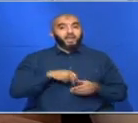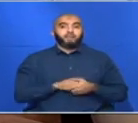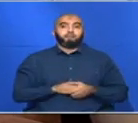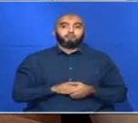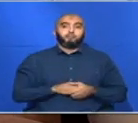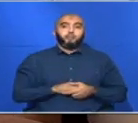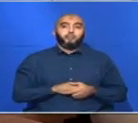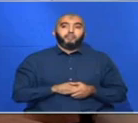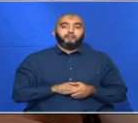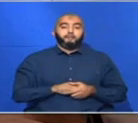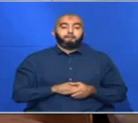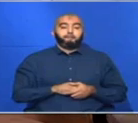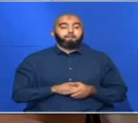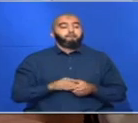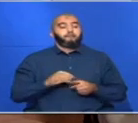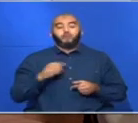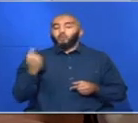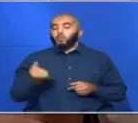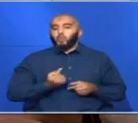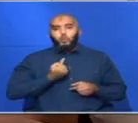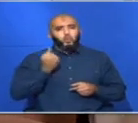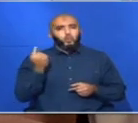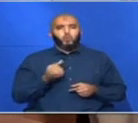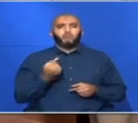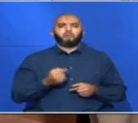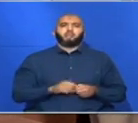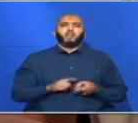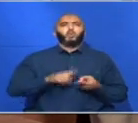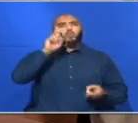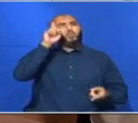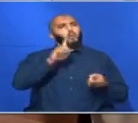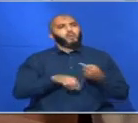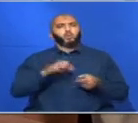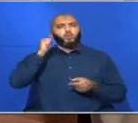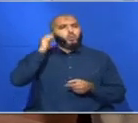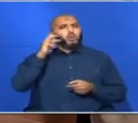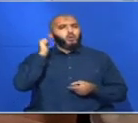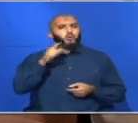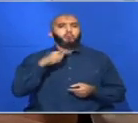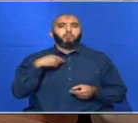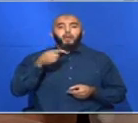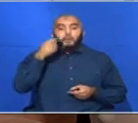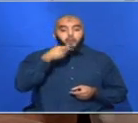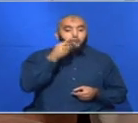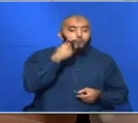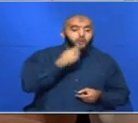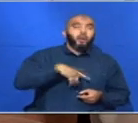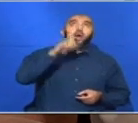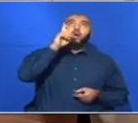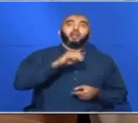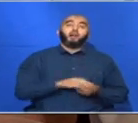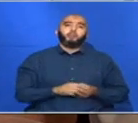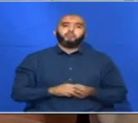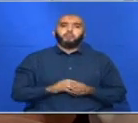لا تخرجوا عن الذكر تبقى الان ان الذكر علمنا النبي عليه